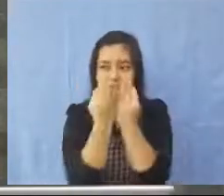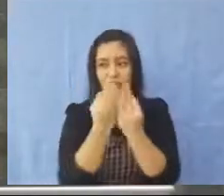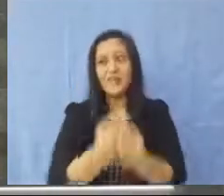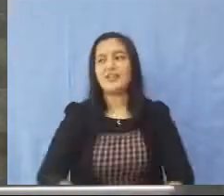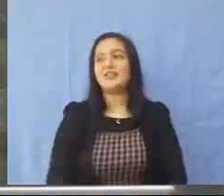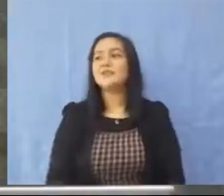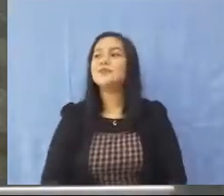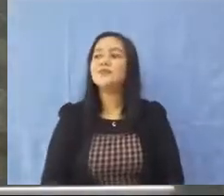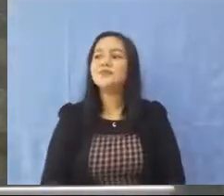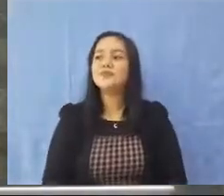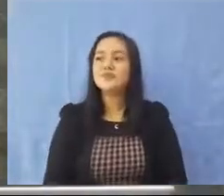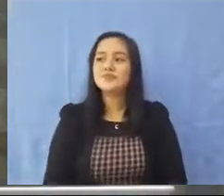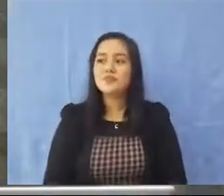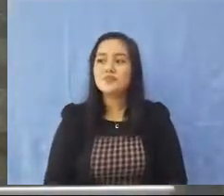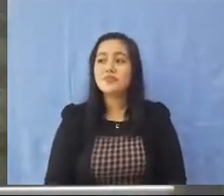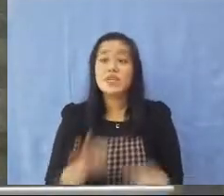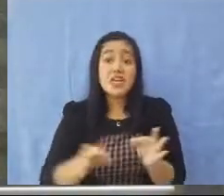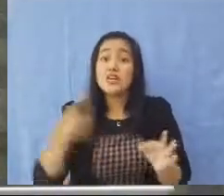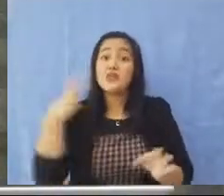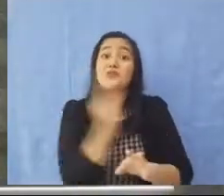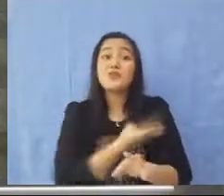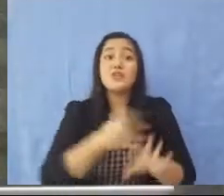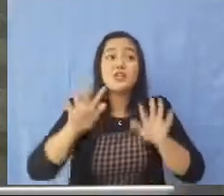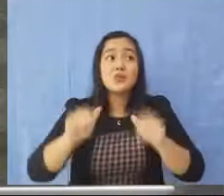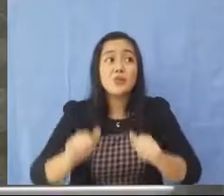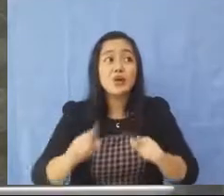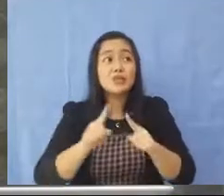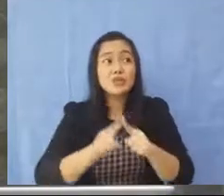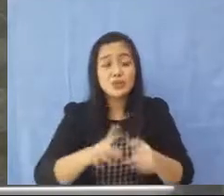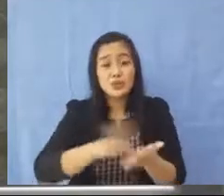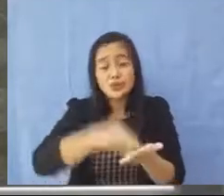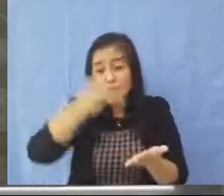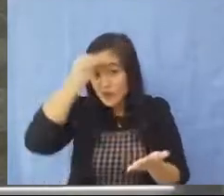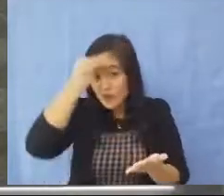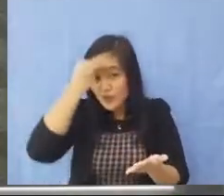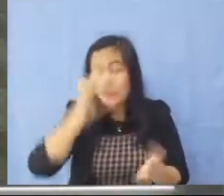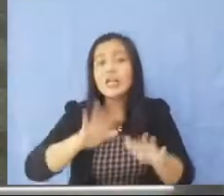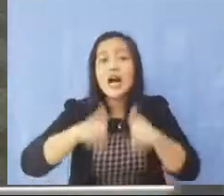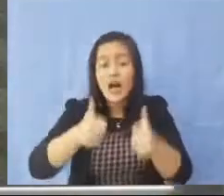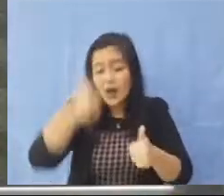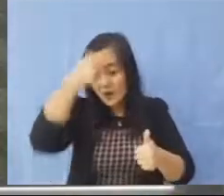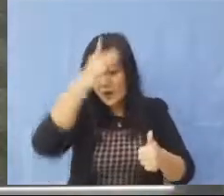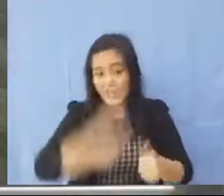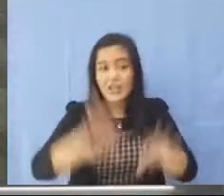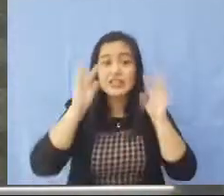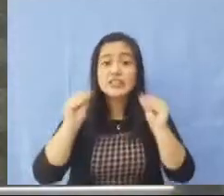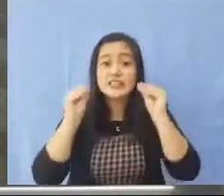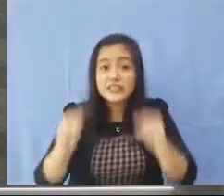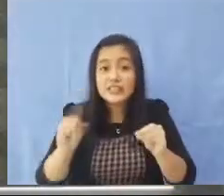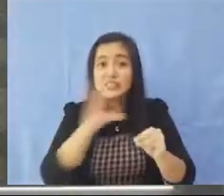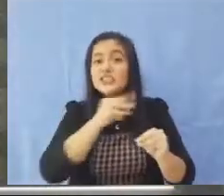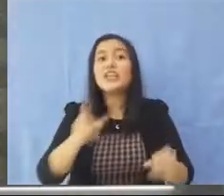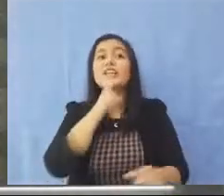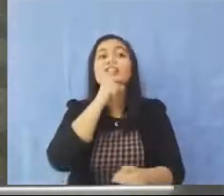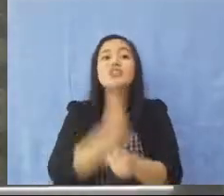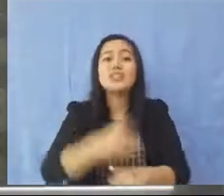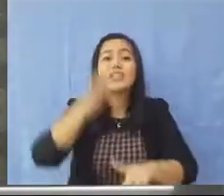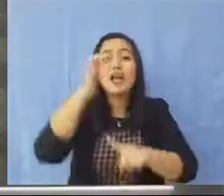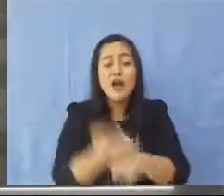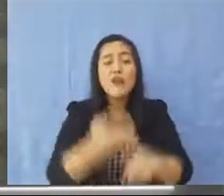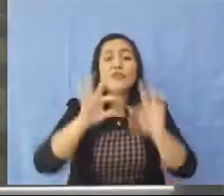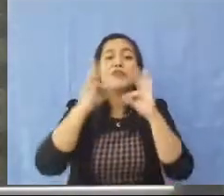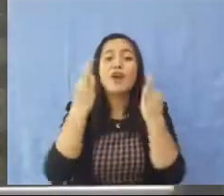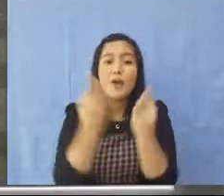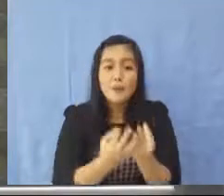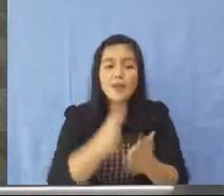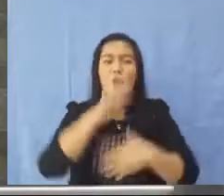ay nakikipag-deal sa bawat families, all you have to do is go to the history of the chosen family. Because alam nyo